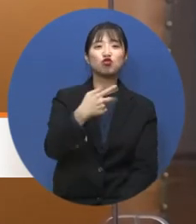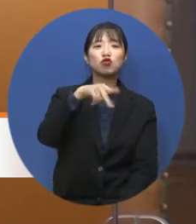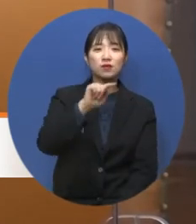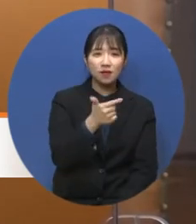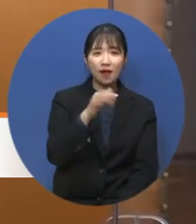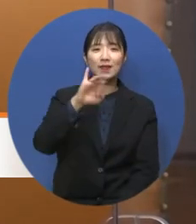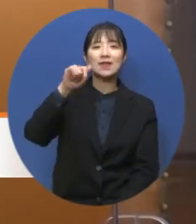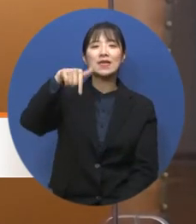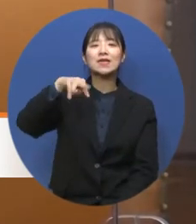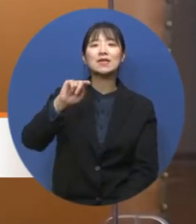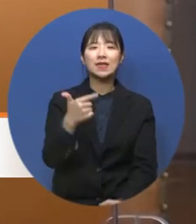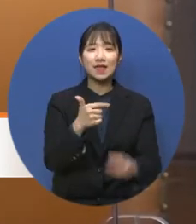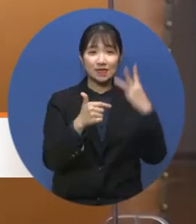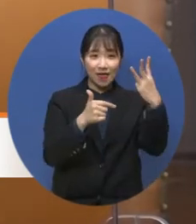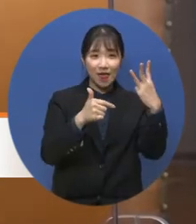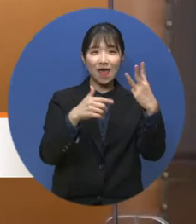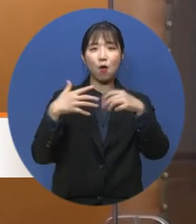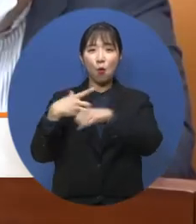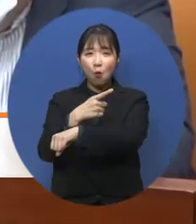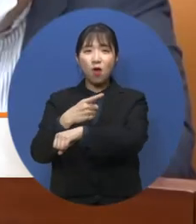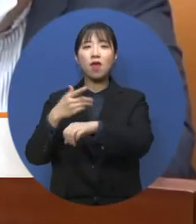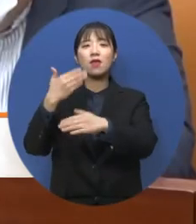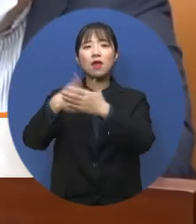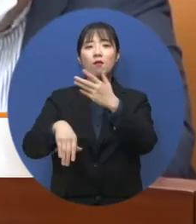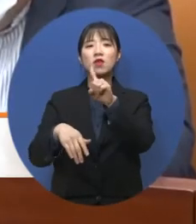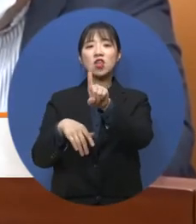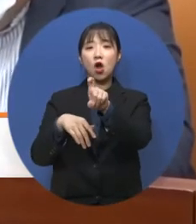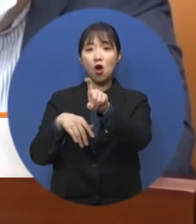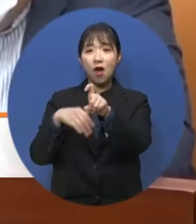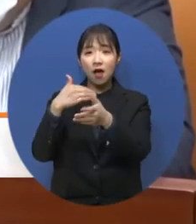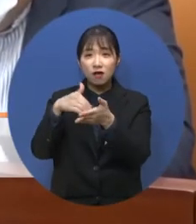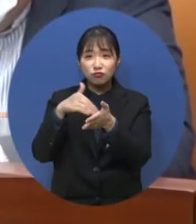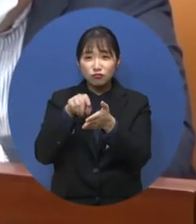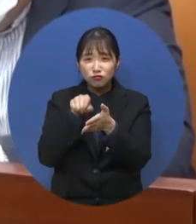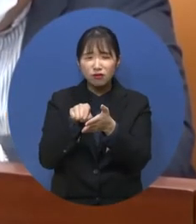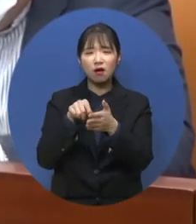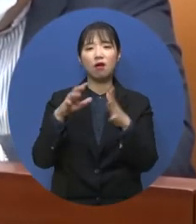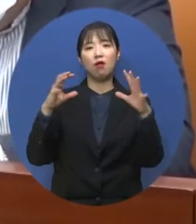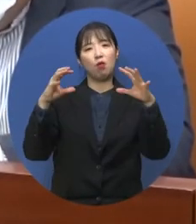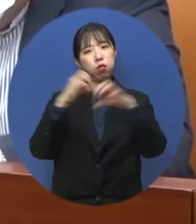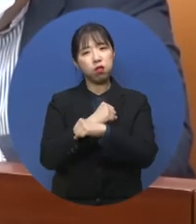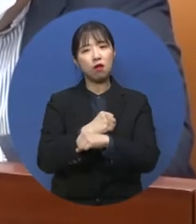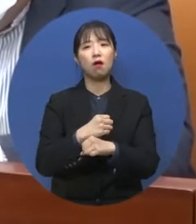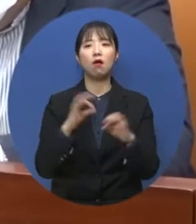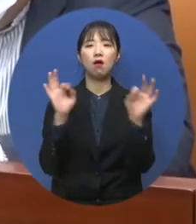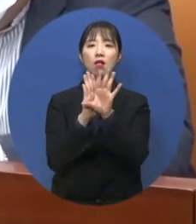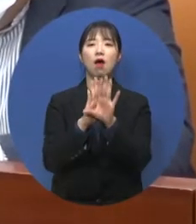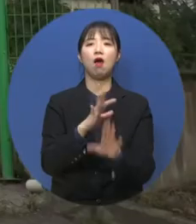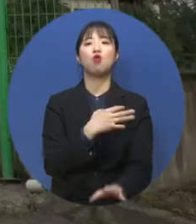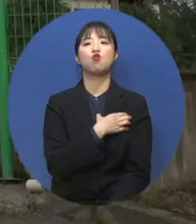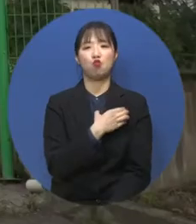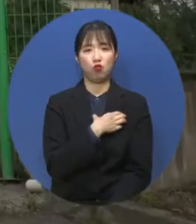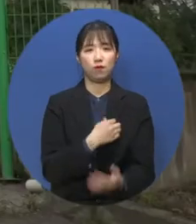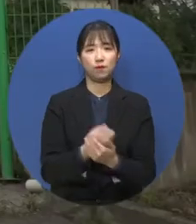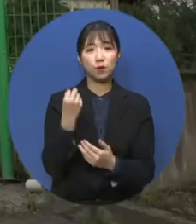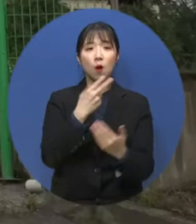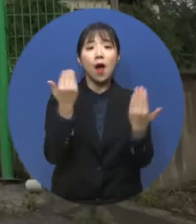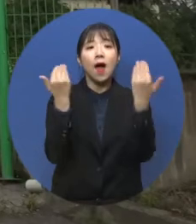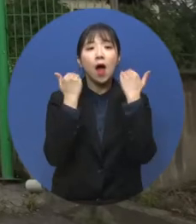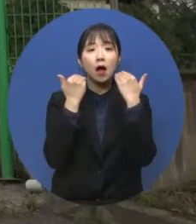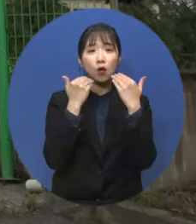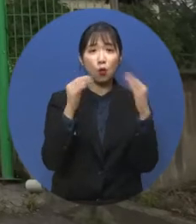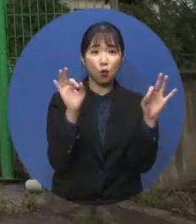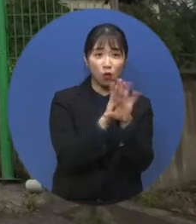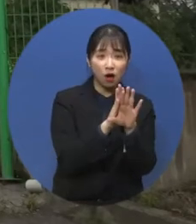시를 제외한 나머지 11개 시군이 소멸될 위기에 처한 것으로 나타났습니다. 또 학교의 소멸은